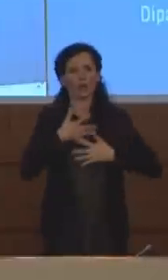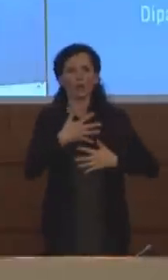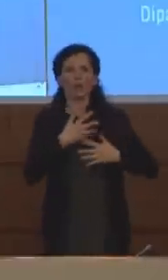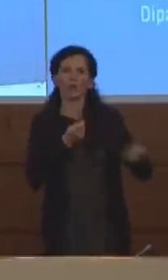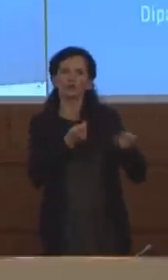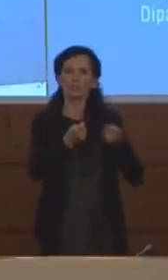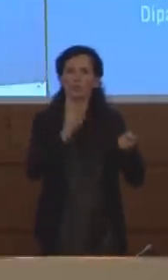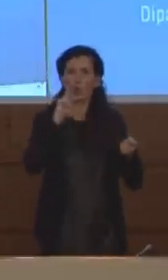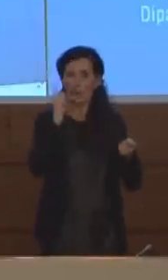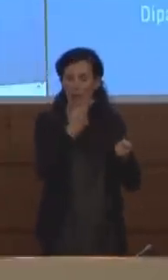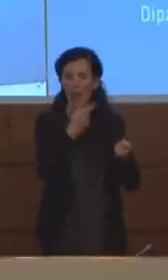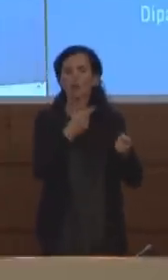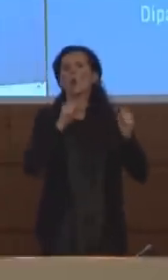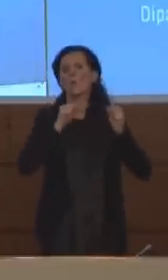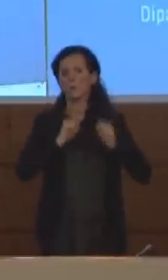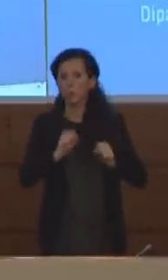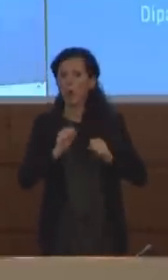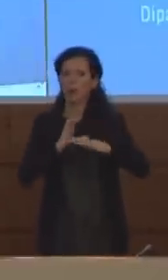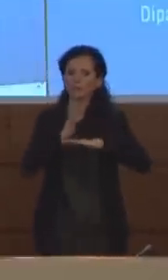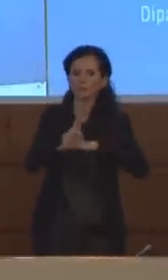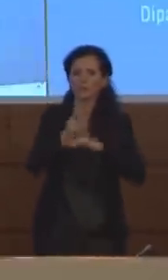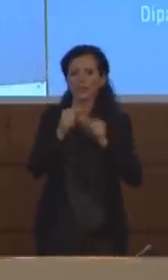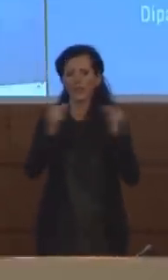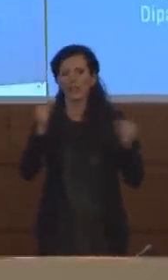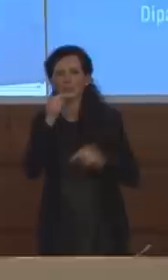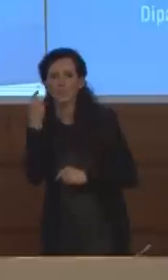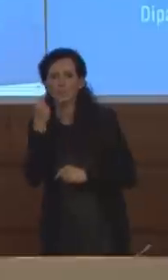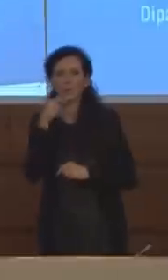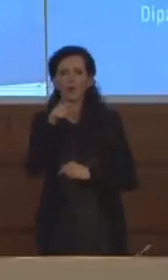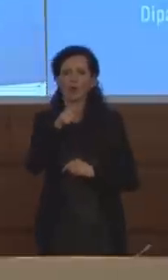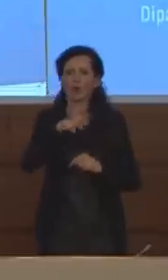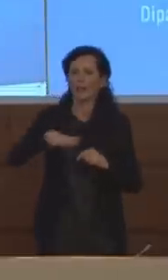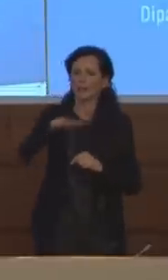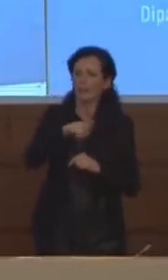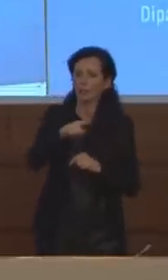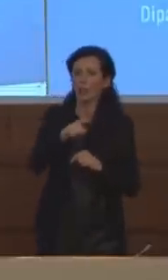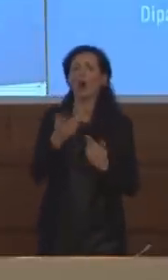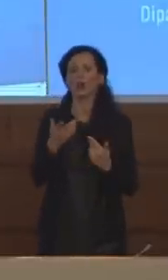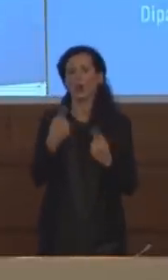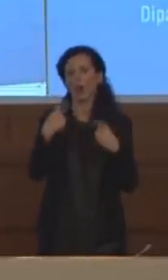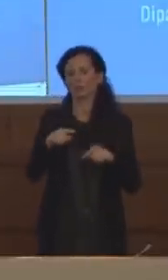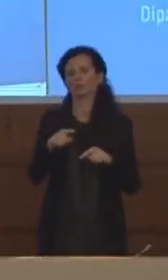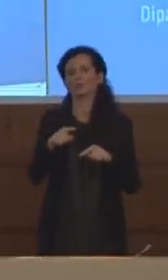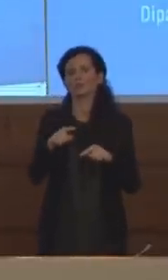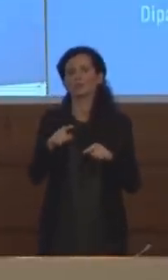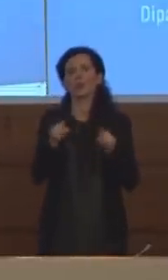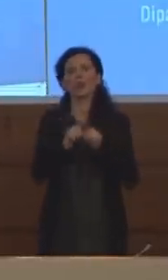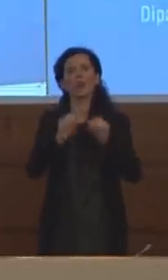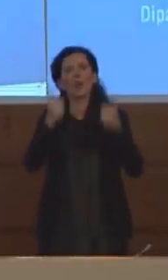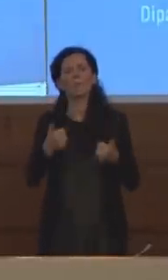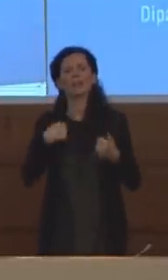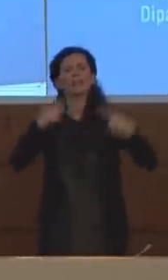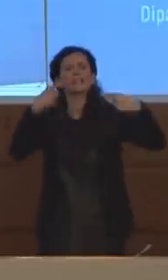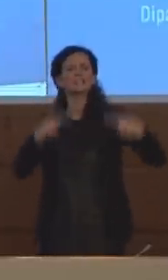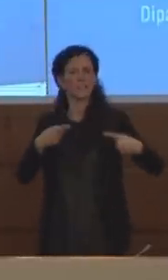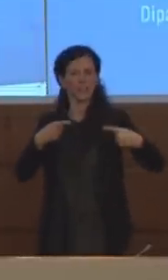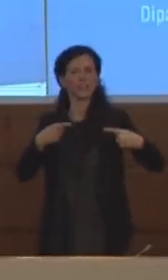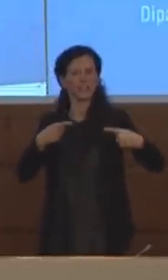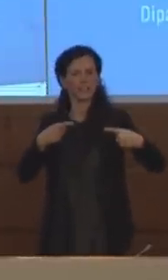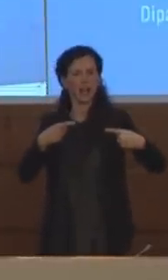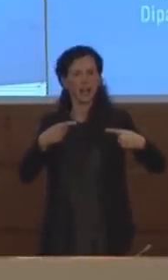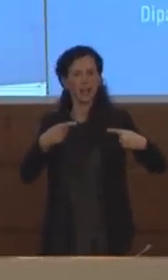a fare tamponi sul territorio e questo è assolutamente un aspetto positivo e anzi è la sfida come ci siamo sempre detti credo che sarà